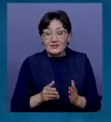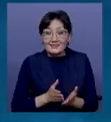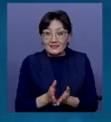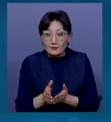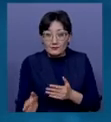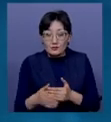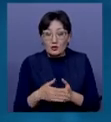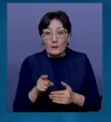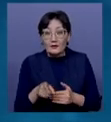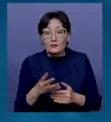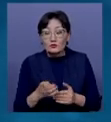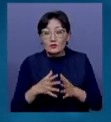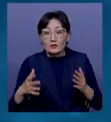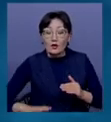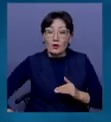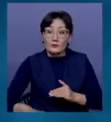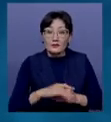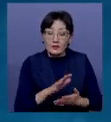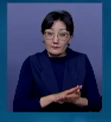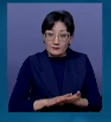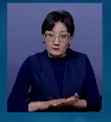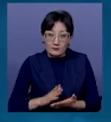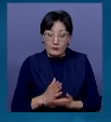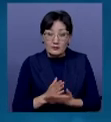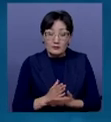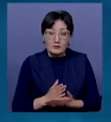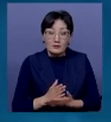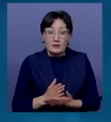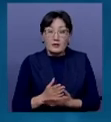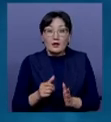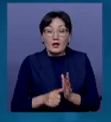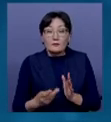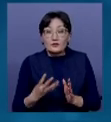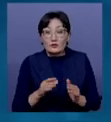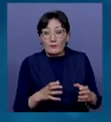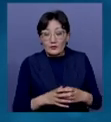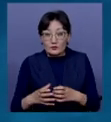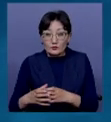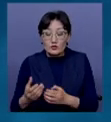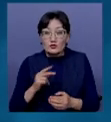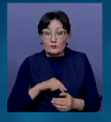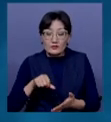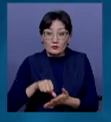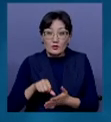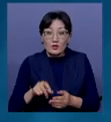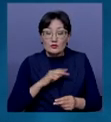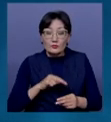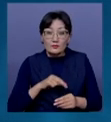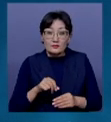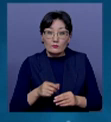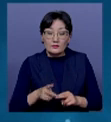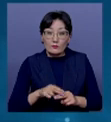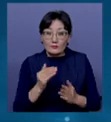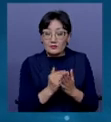пен 1400-ден астам ауланы қамтыған. Ол үшін 64 бригада жұмылдырылған. Ауру ошақтарындағы жұмыс